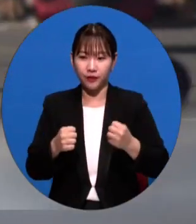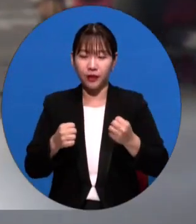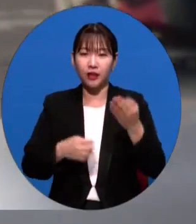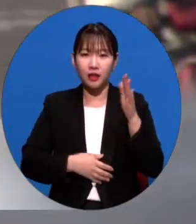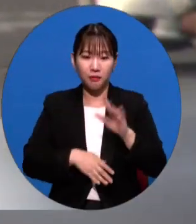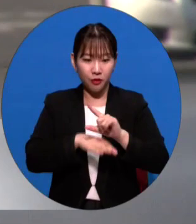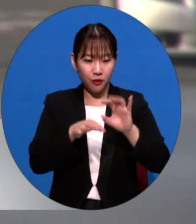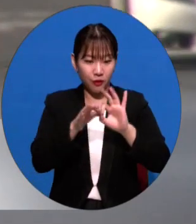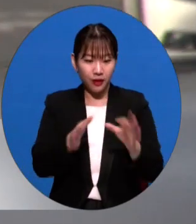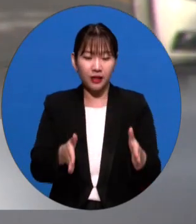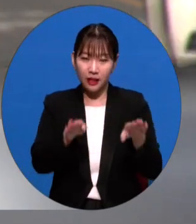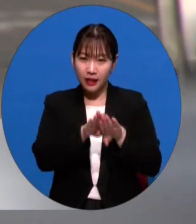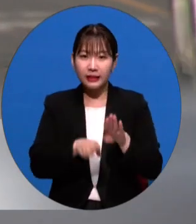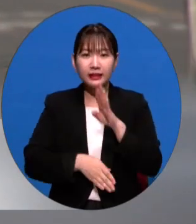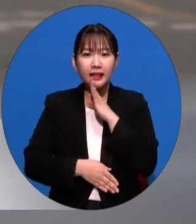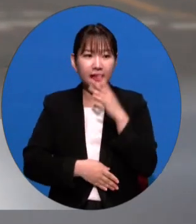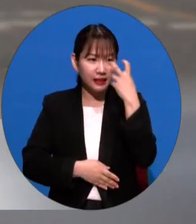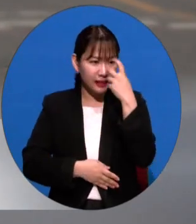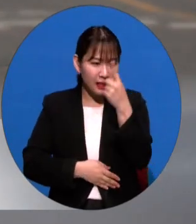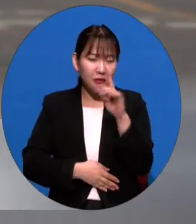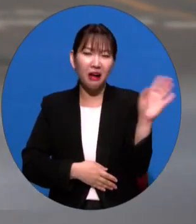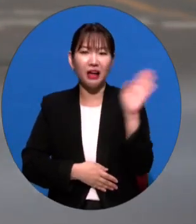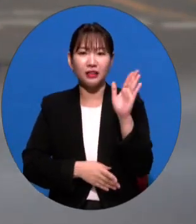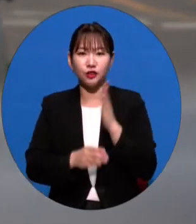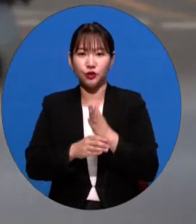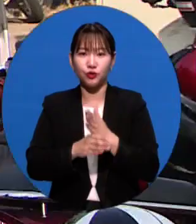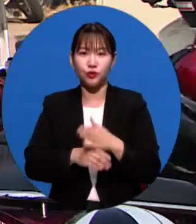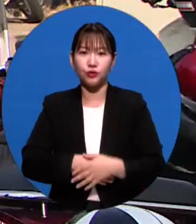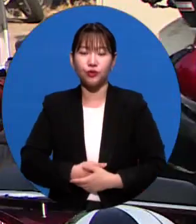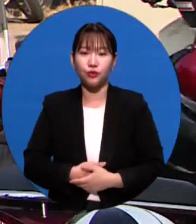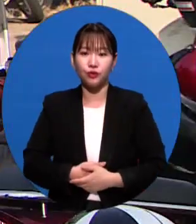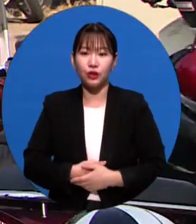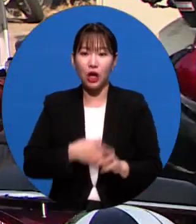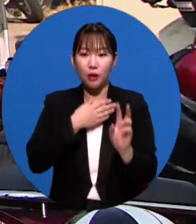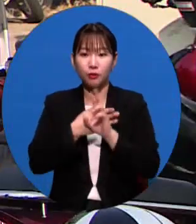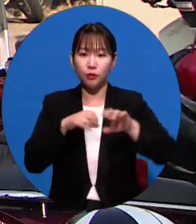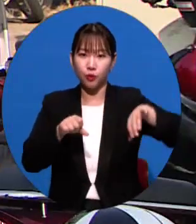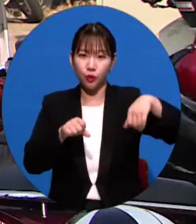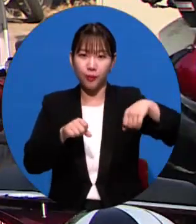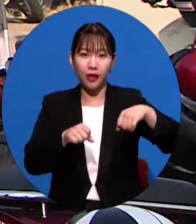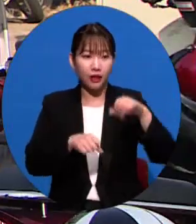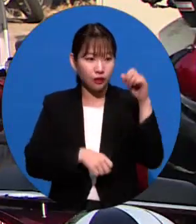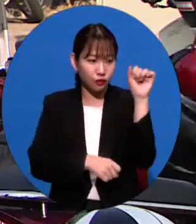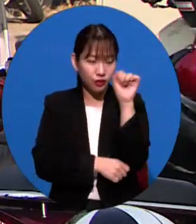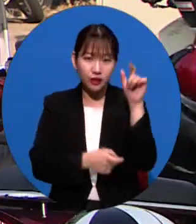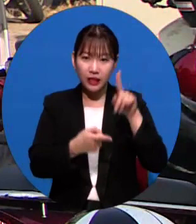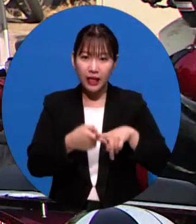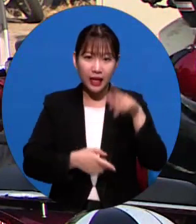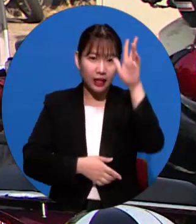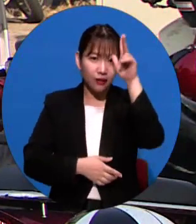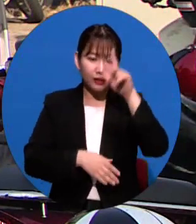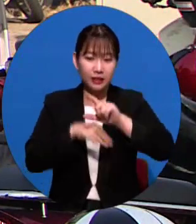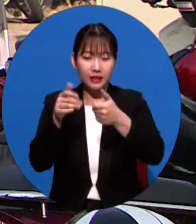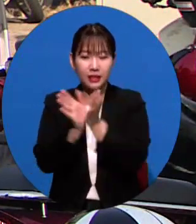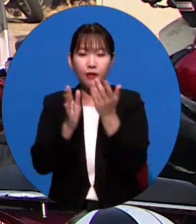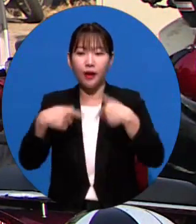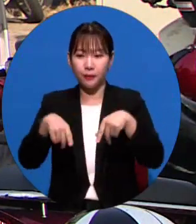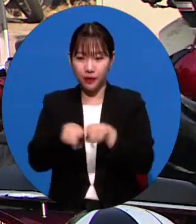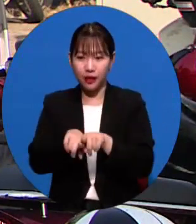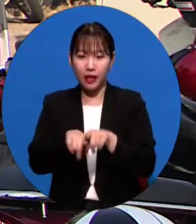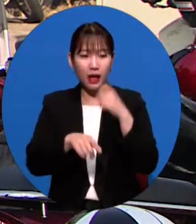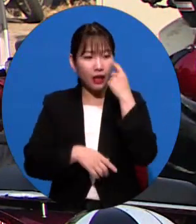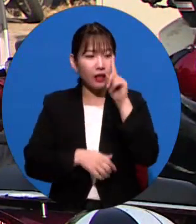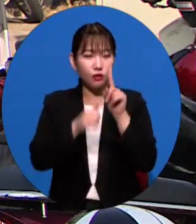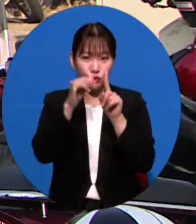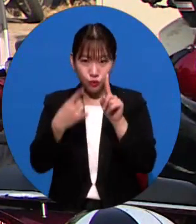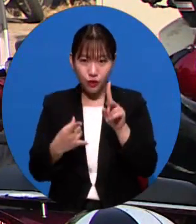하지만 관계기관들은 사실상 단속에 손을 놓고 있습니다. 불법 오토바이 운행에 대해 경찰은 지자체와 함께 한 달에